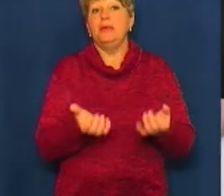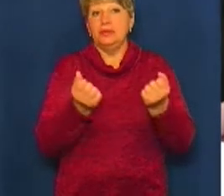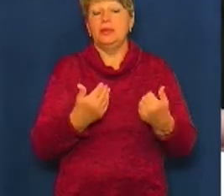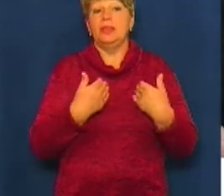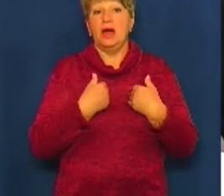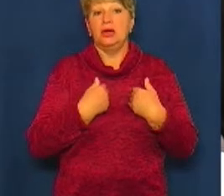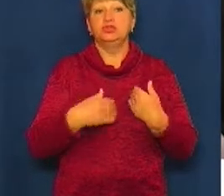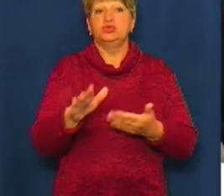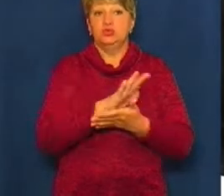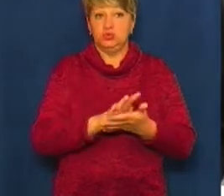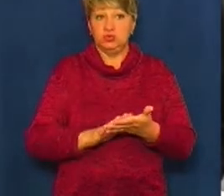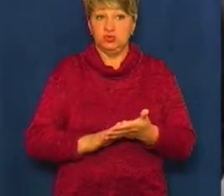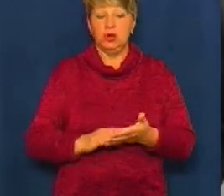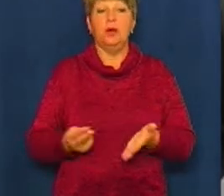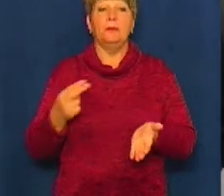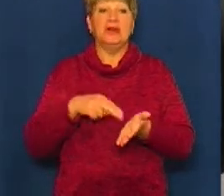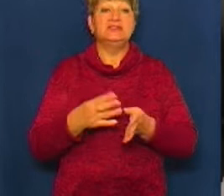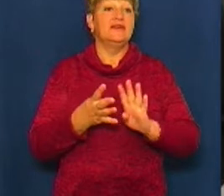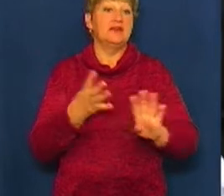петицію, поставили в чергу, але